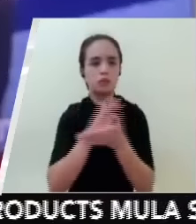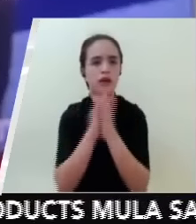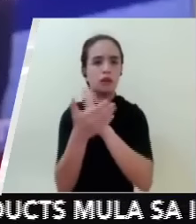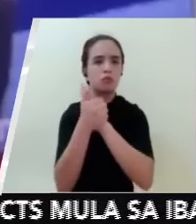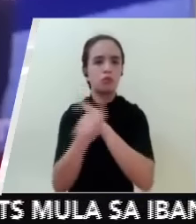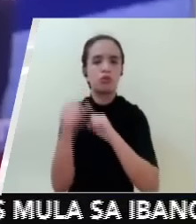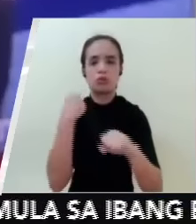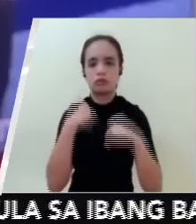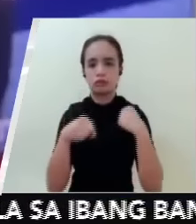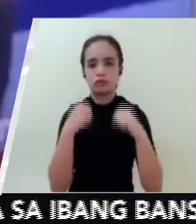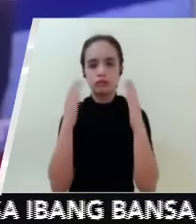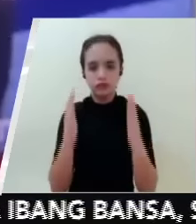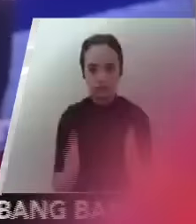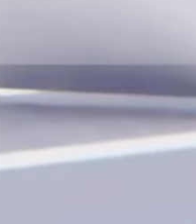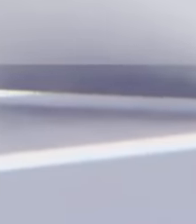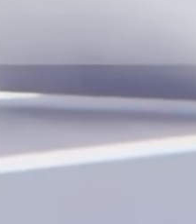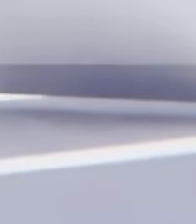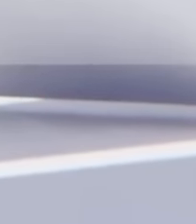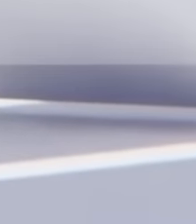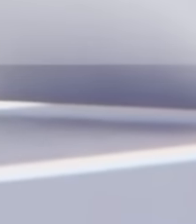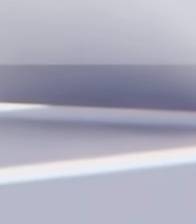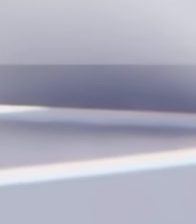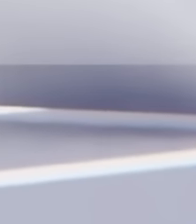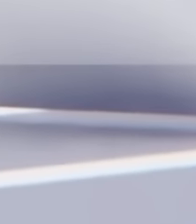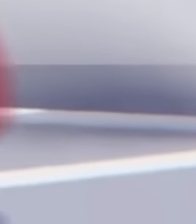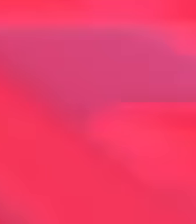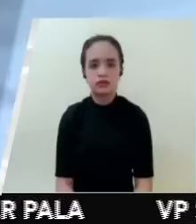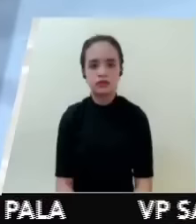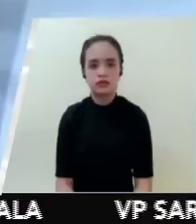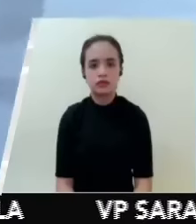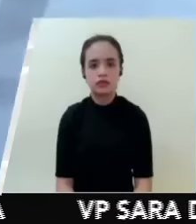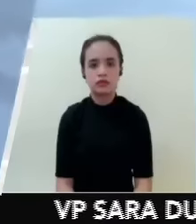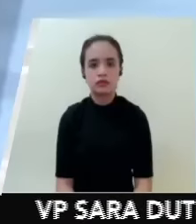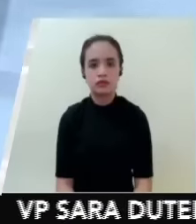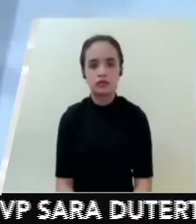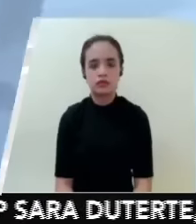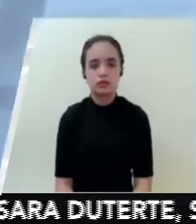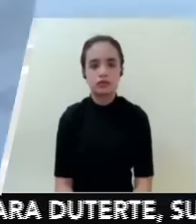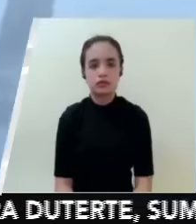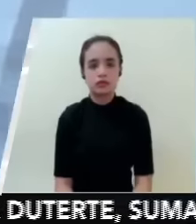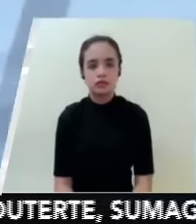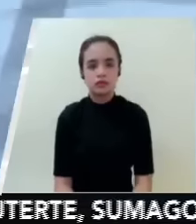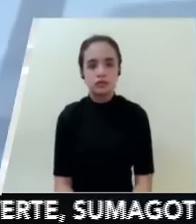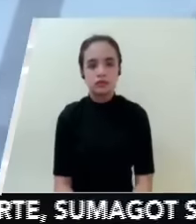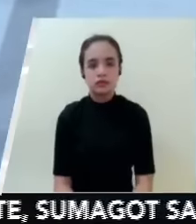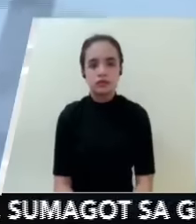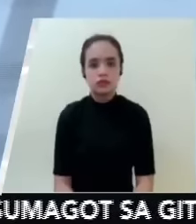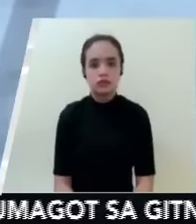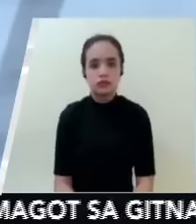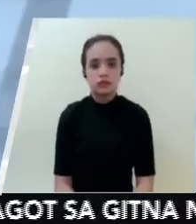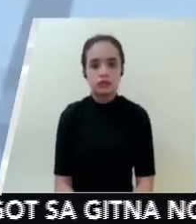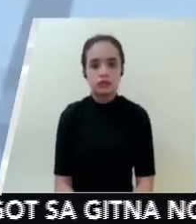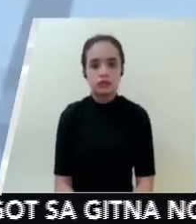Nakatutok si JP Soriano. Matapos sumabak sa Women's Artistics